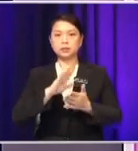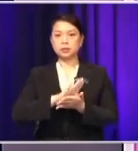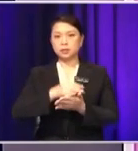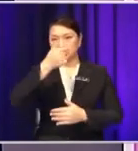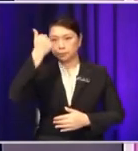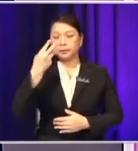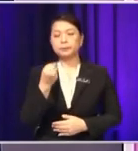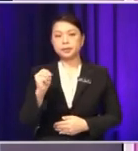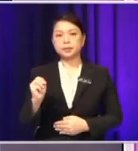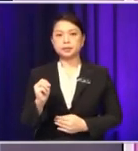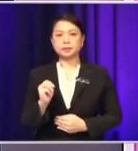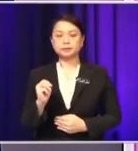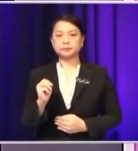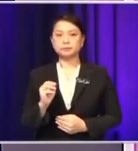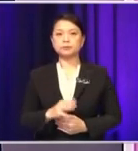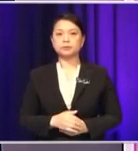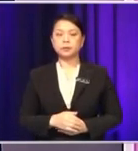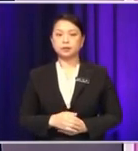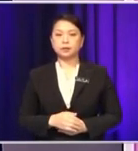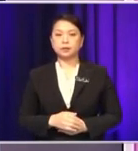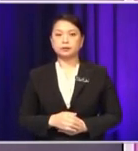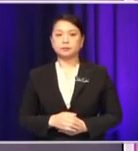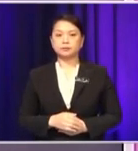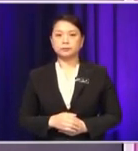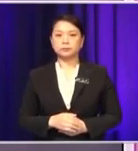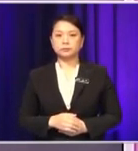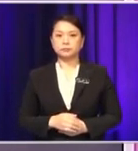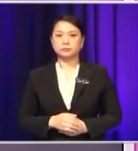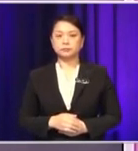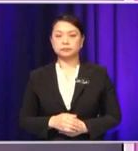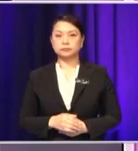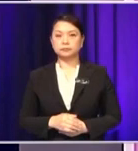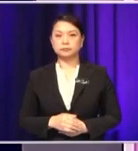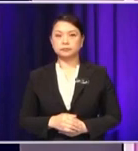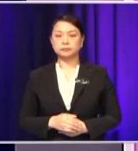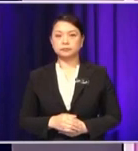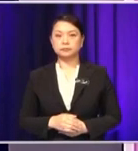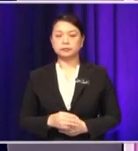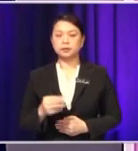ini, mereka ataupun calon-calon ataupun murid-murid yang akan menjadi calon ini